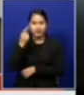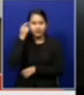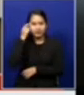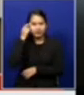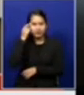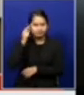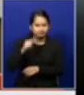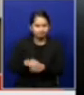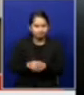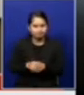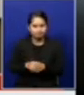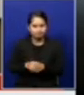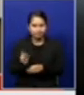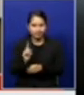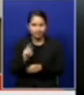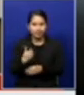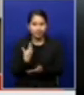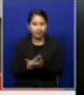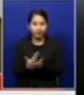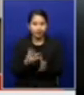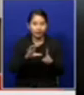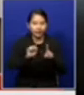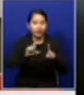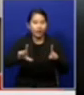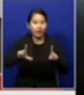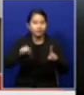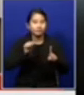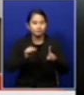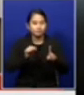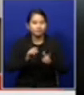อมเช่นเงิน100,000ล้านเนี่ย